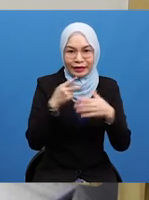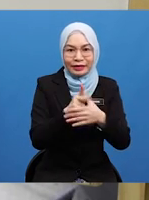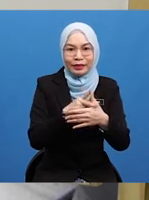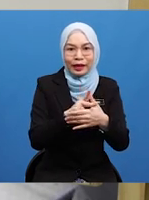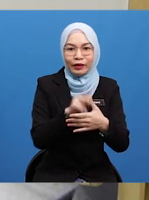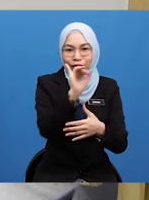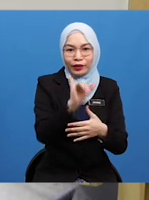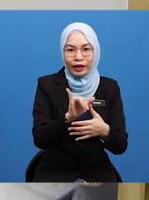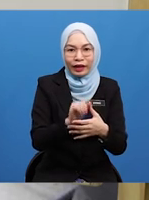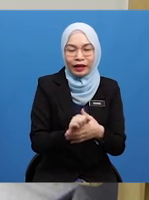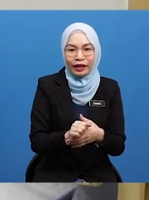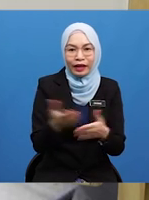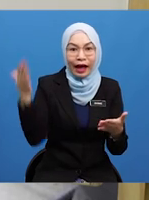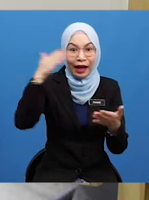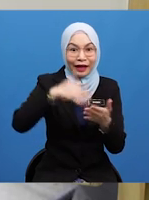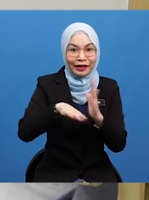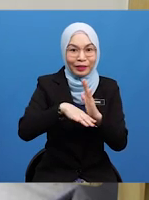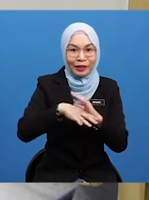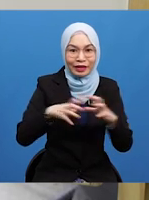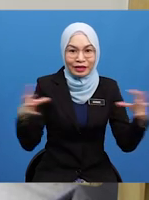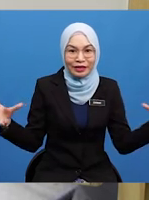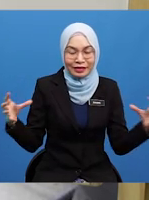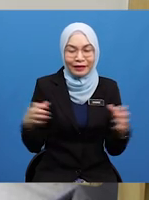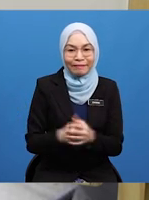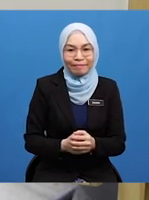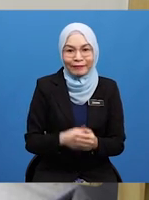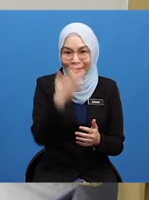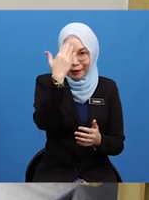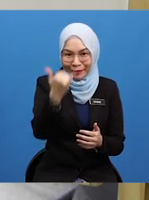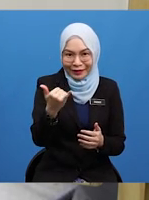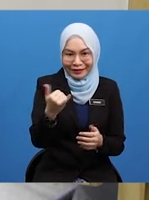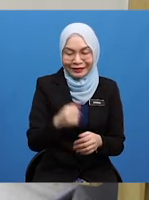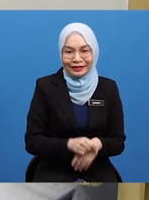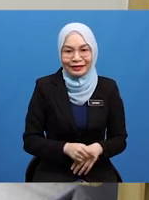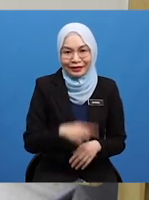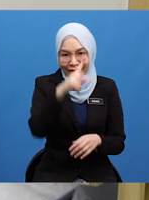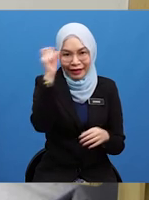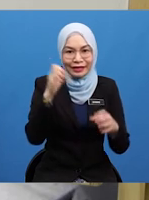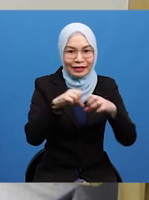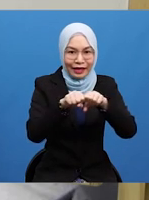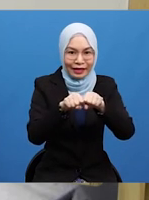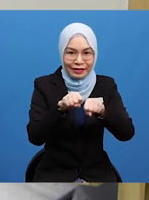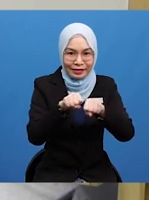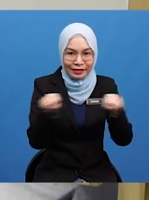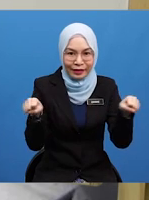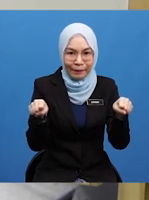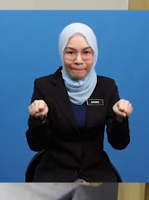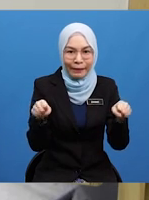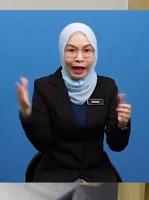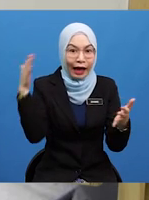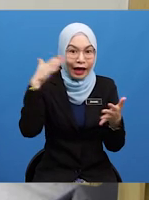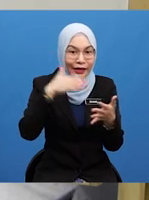kerana mempunyai saiz yang besar. Cuba murid-murid perhatikan sebelah kanan cikgu